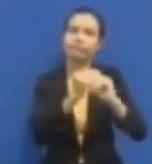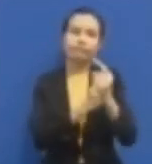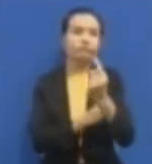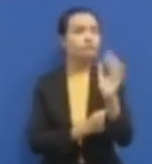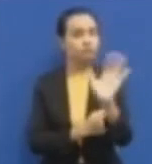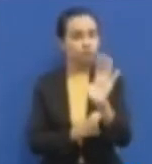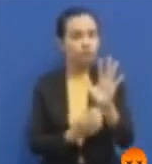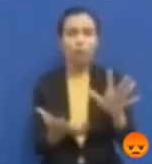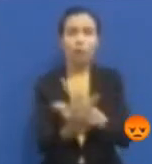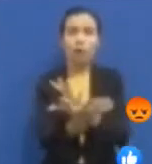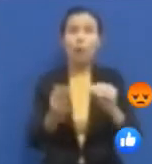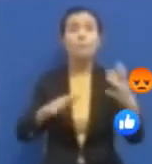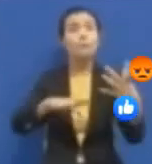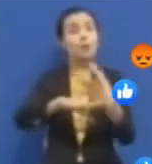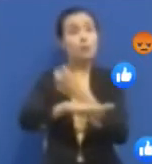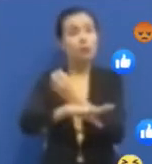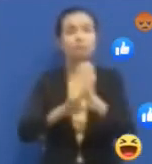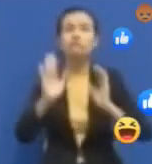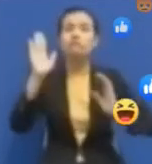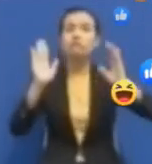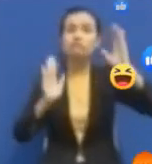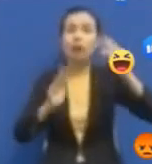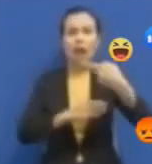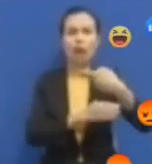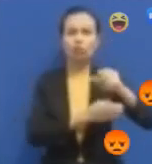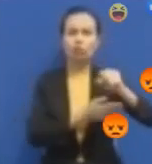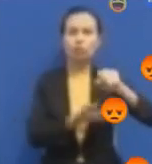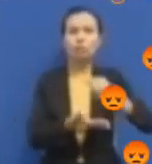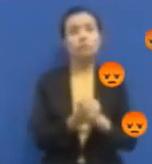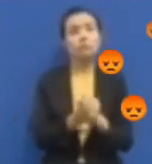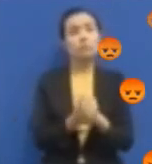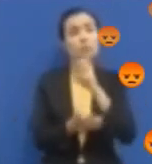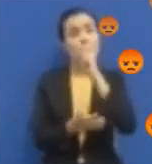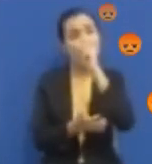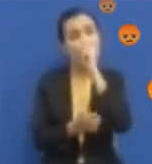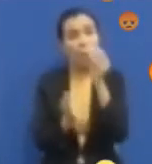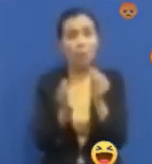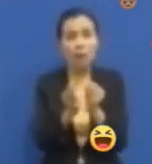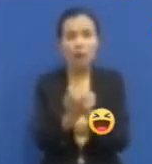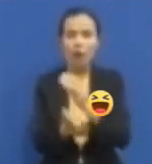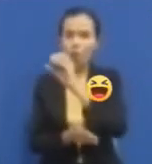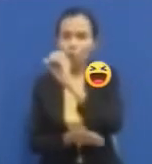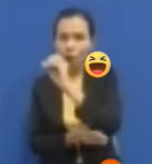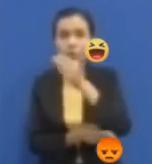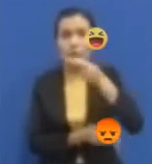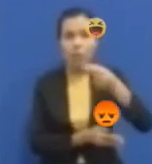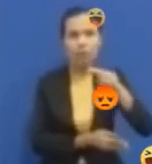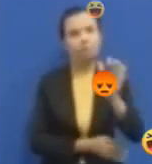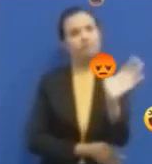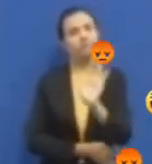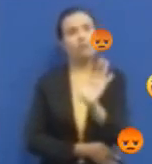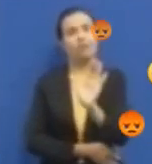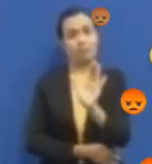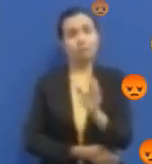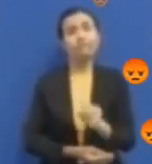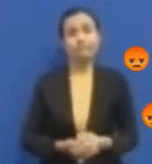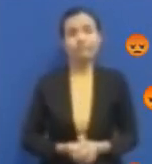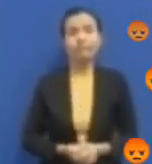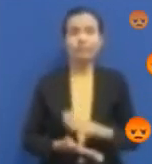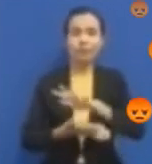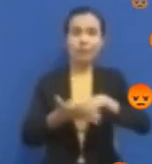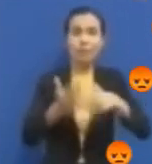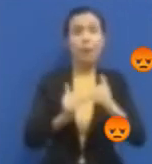ธรรมประชาธิปไตยนั้นไม่ได้วัดจากหลักสูตรไม่ได้วัดจากคะแนนโอเน็ตคะแนนแกะแพทเพราะฉะนั้นแผนป